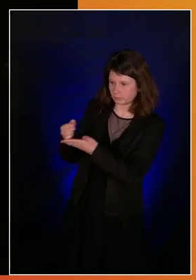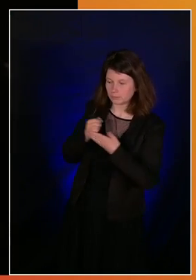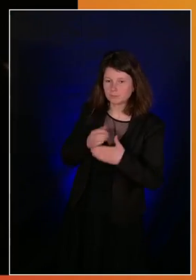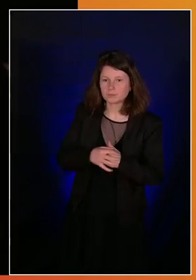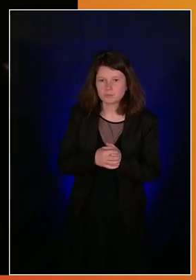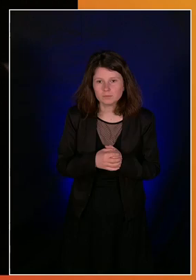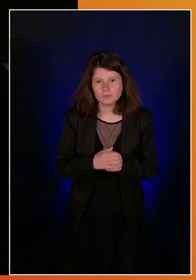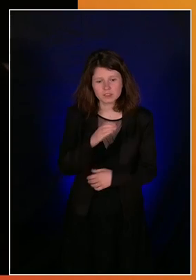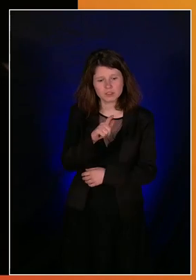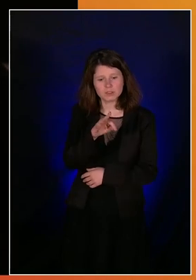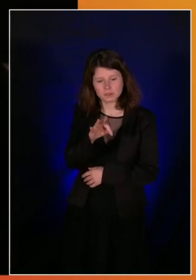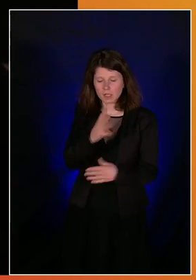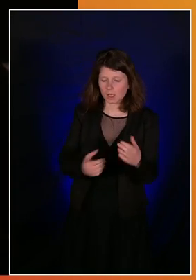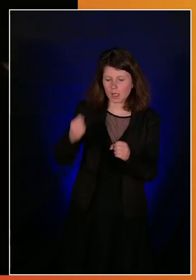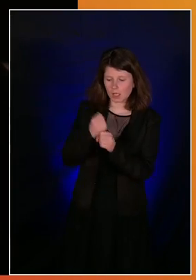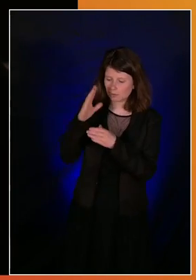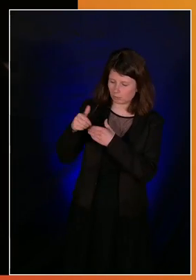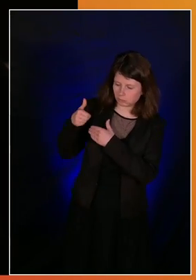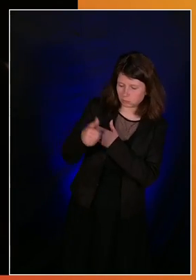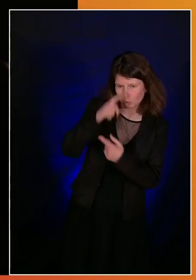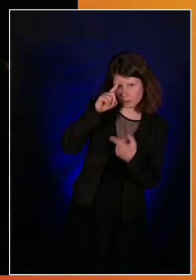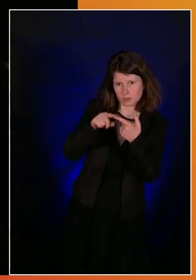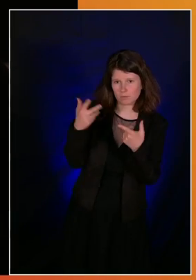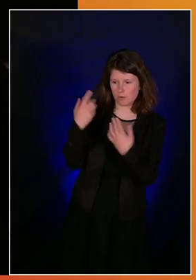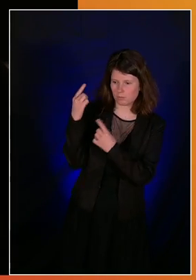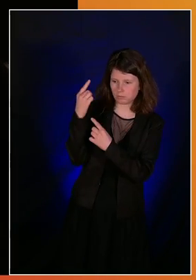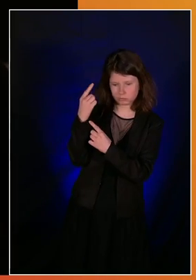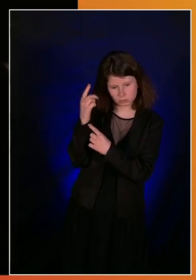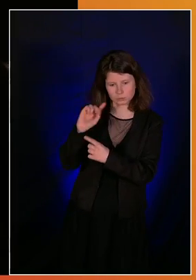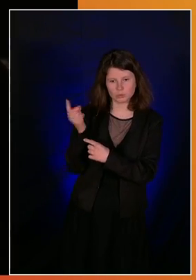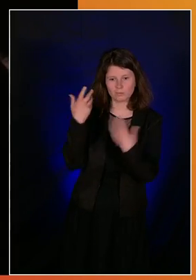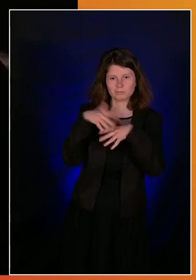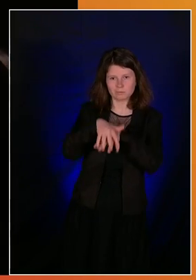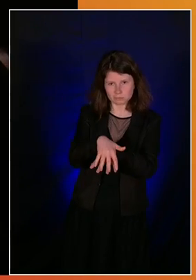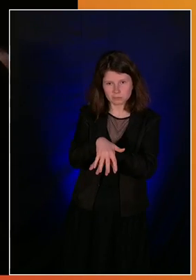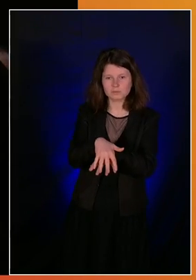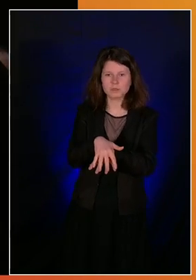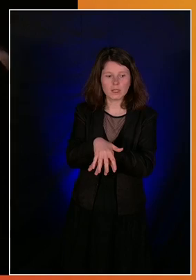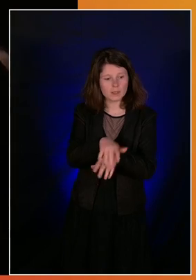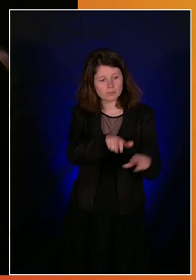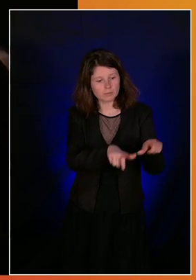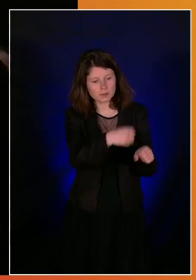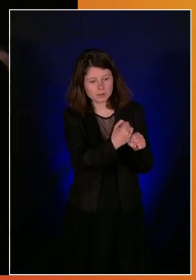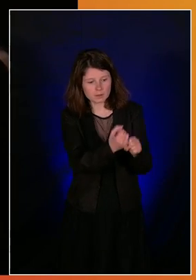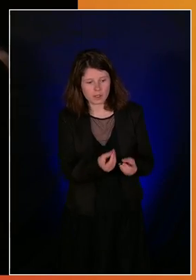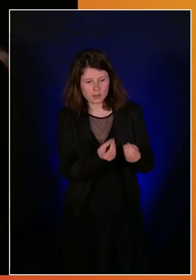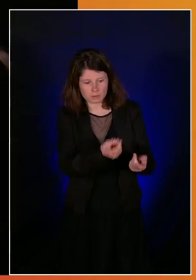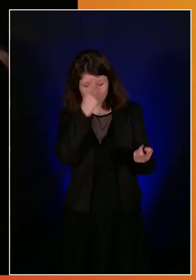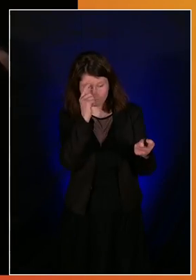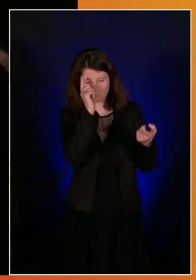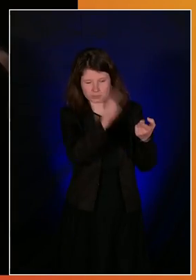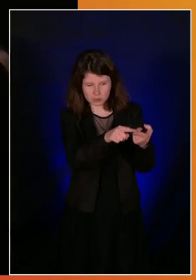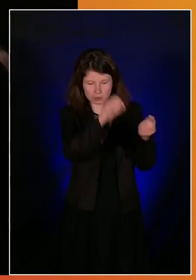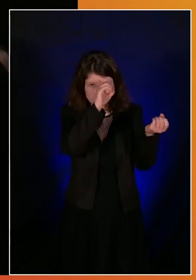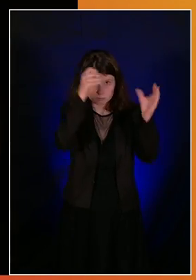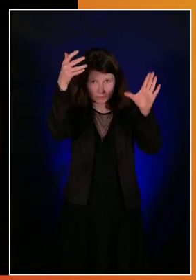création est bien devrait pour faire converger toutes les luttes et donner des perspectives aux travailleurs en créant des conditions de